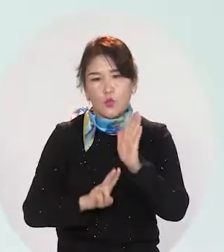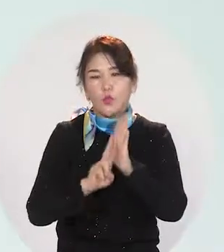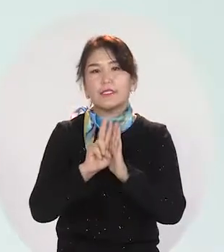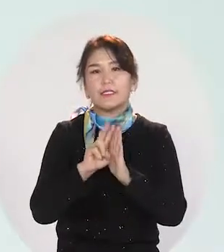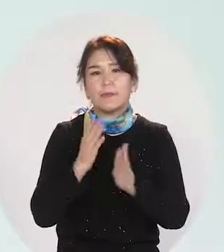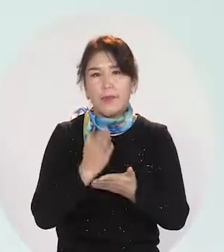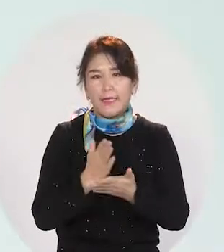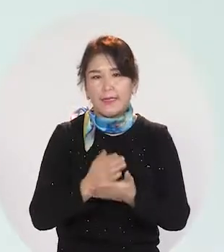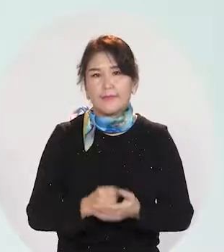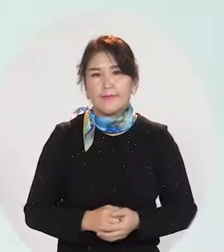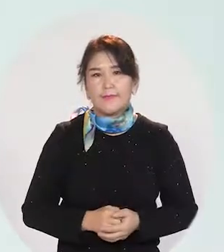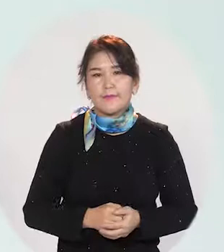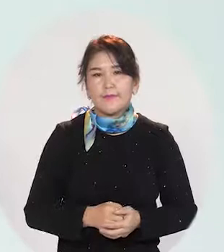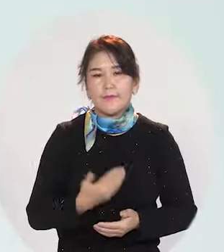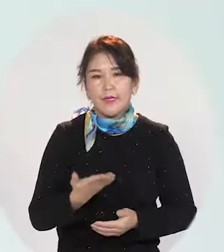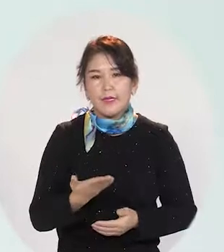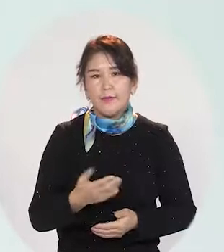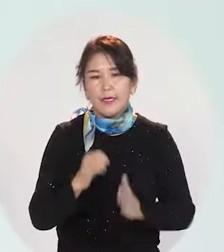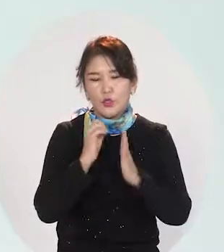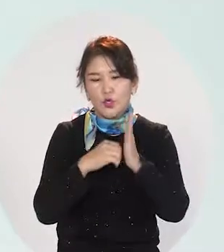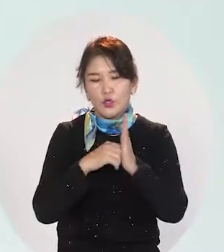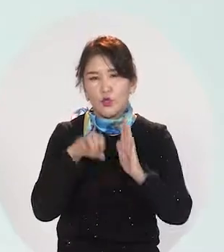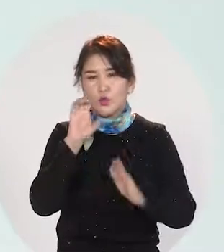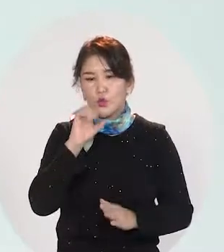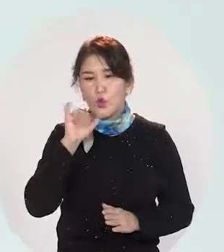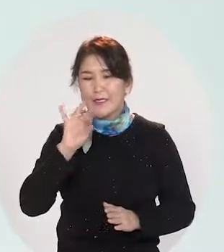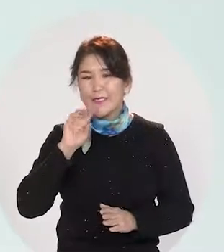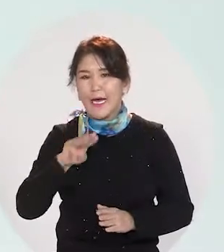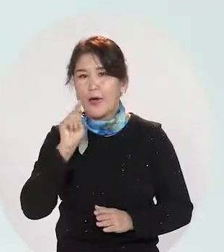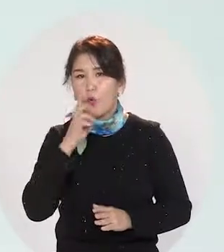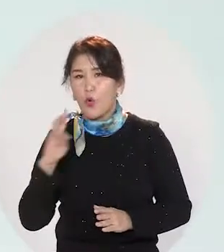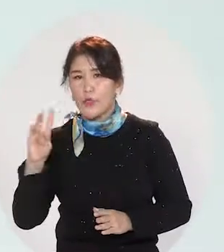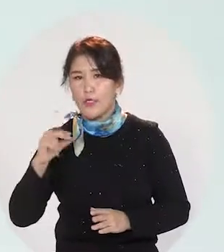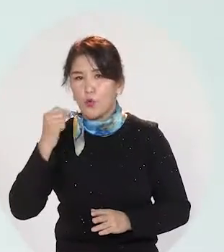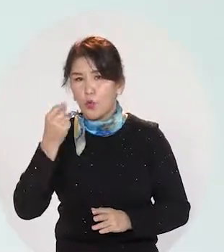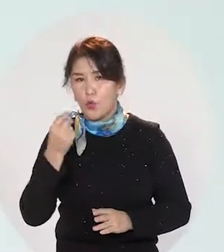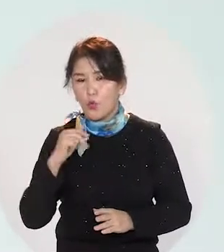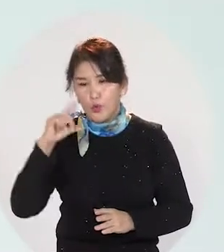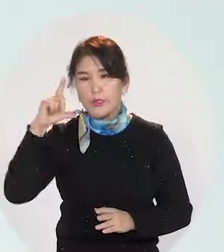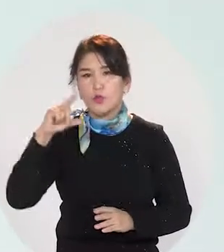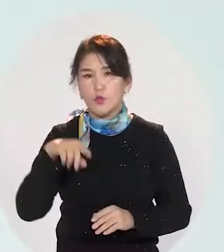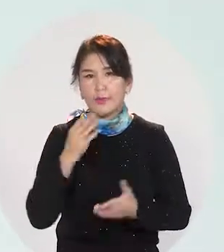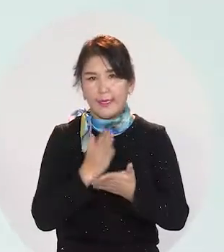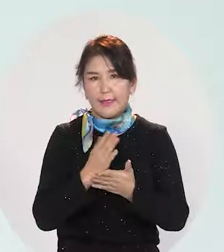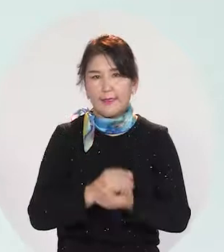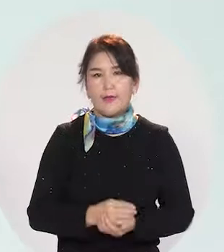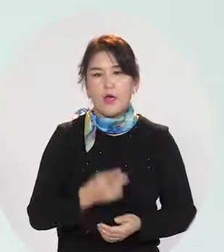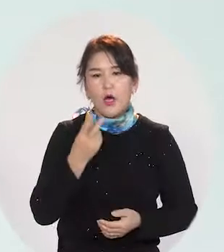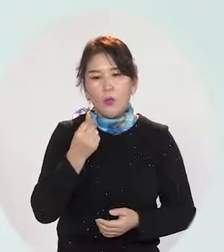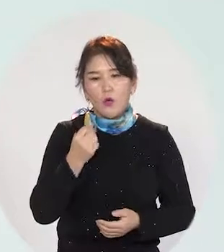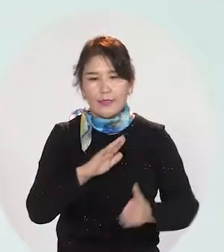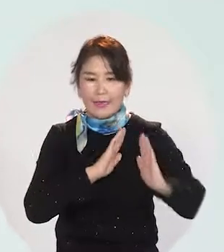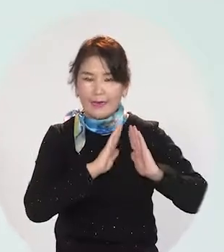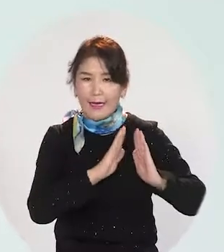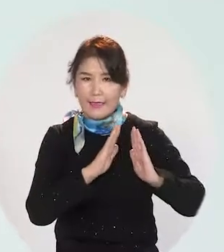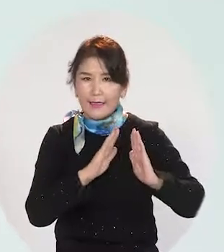энэ бүхэн маань яг тэр ёс суртахууны үнэт зүйлстэй бас холбоотой зүйлсүүд байдаг. За тэгээд мөнгөнд хандах хандлага бас шинээр би болж